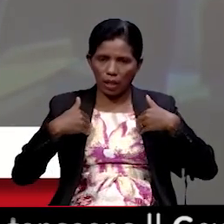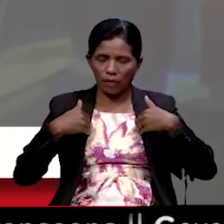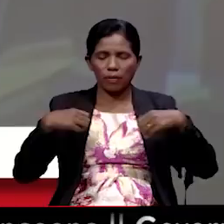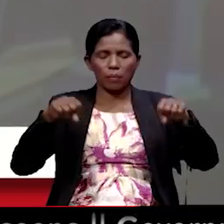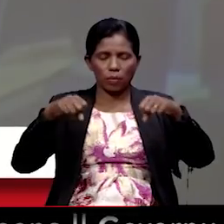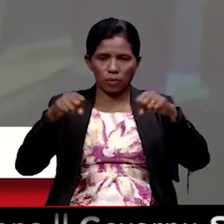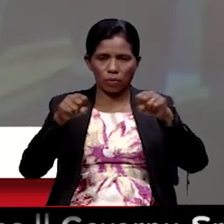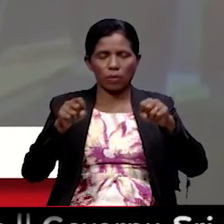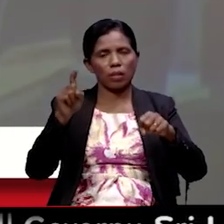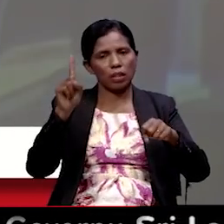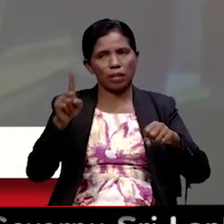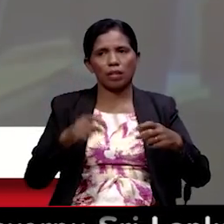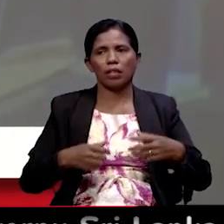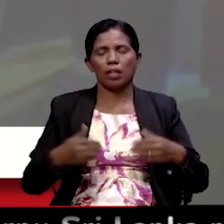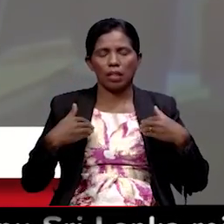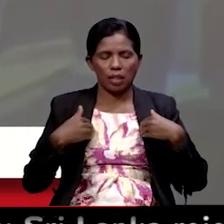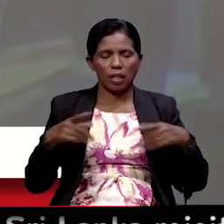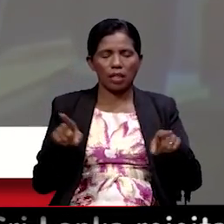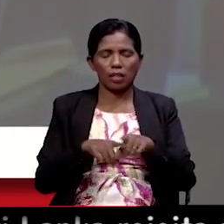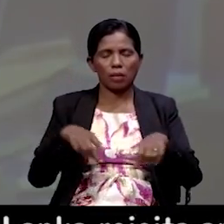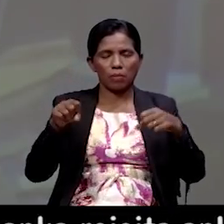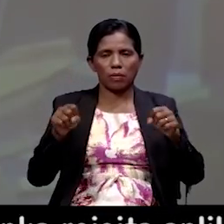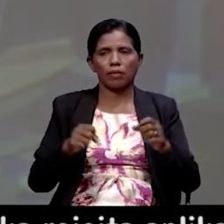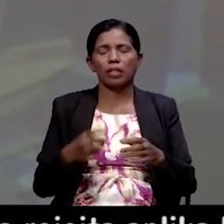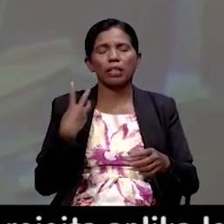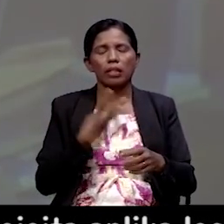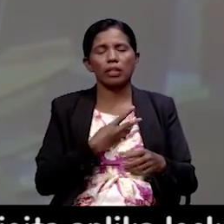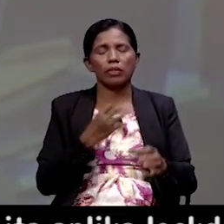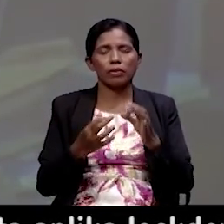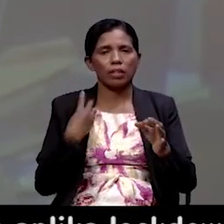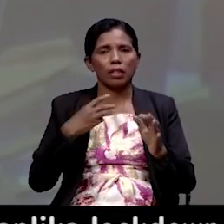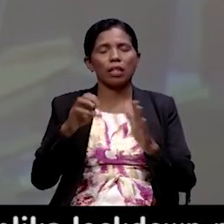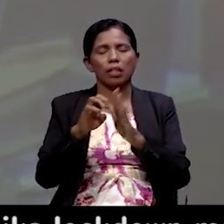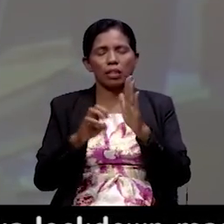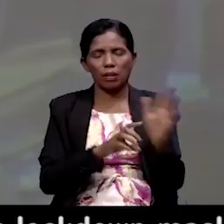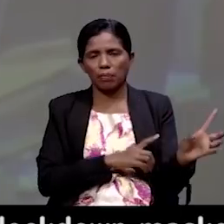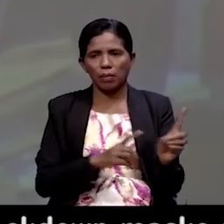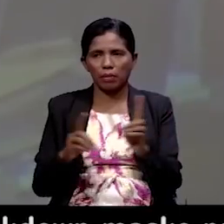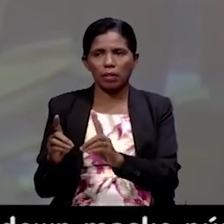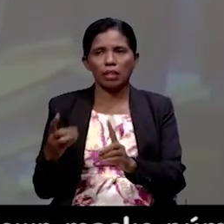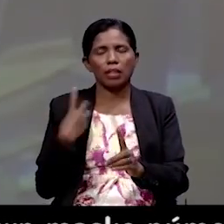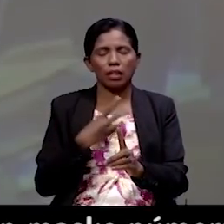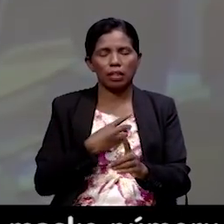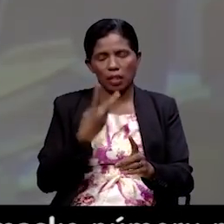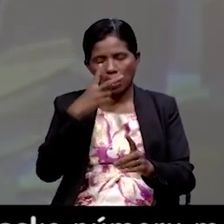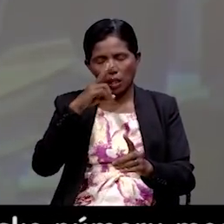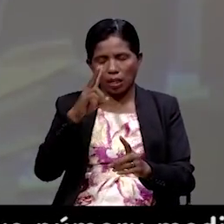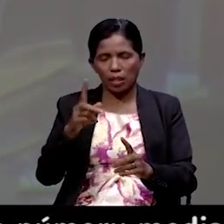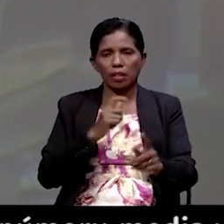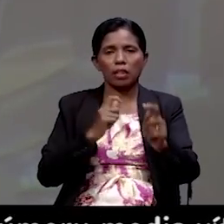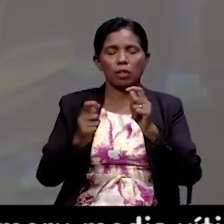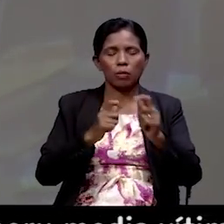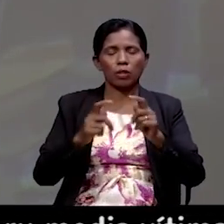ira motorizada asa motor de. Então se ita estado a kra implementa ira ne, ita buka ma kria ulu kondisões transporte publik ne be mak